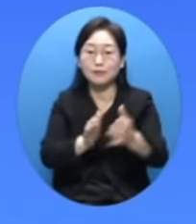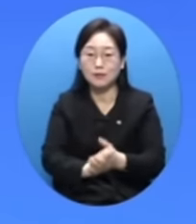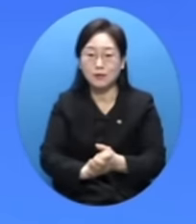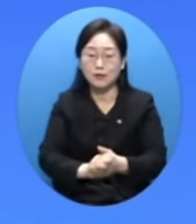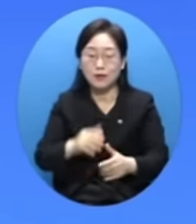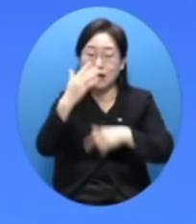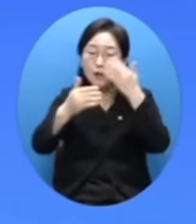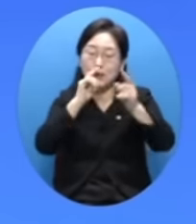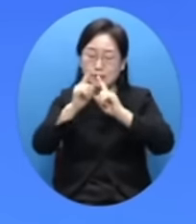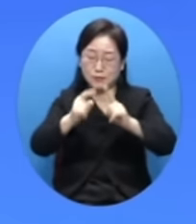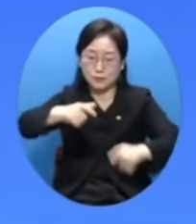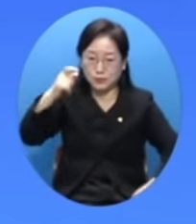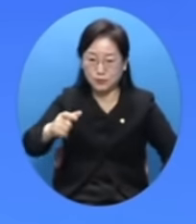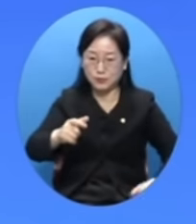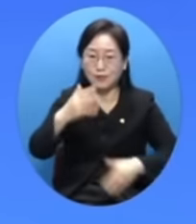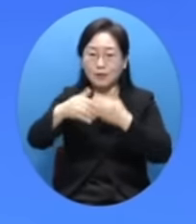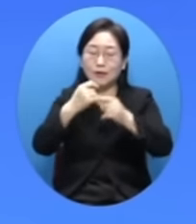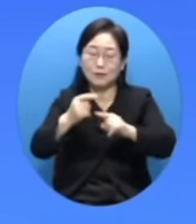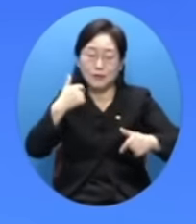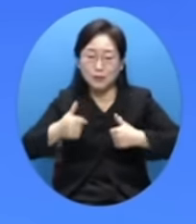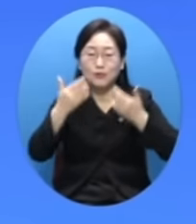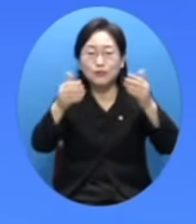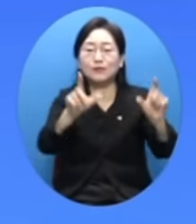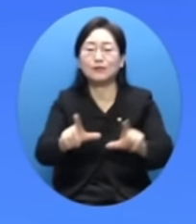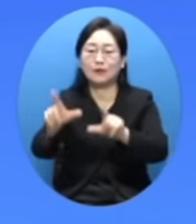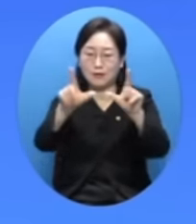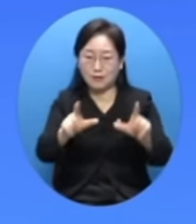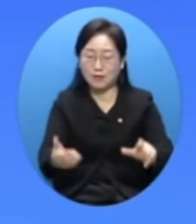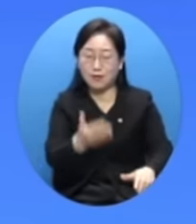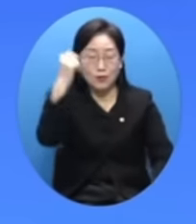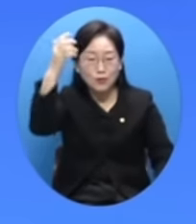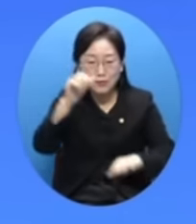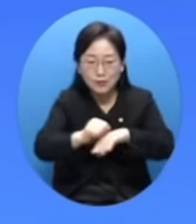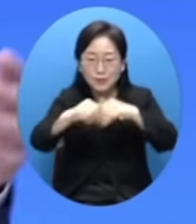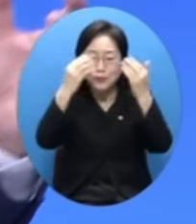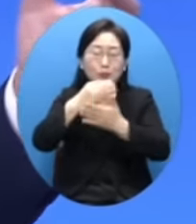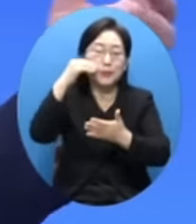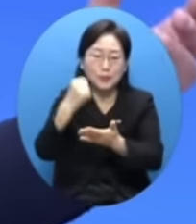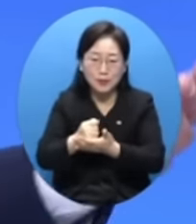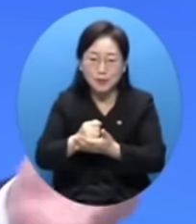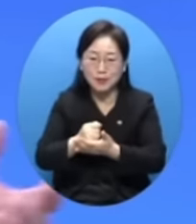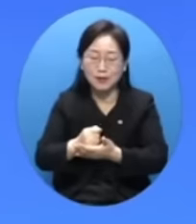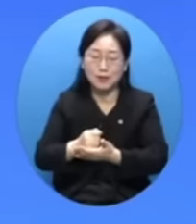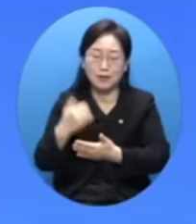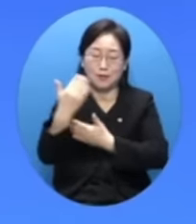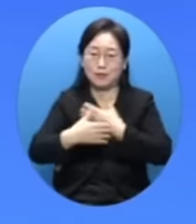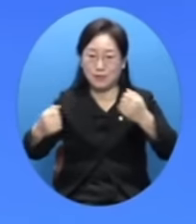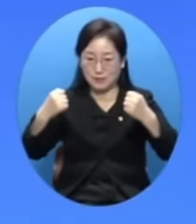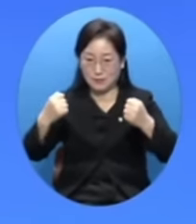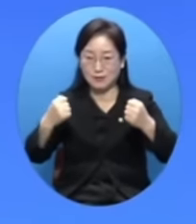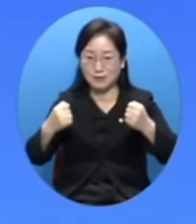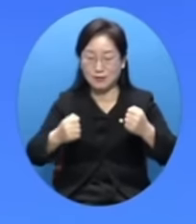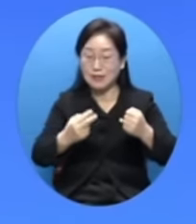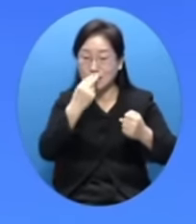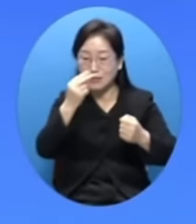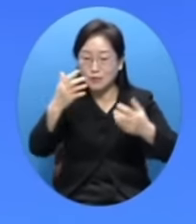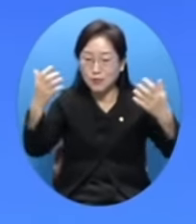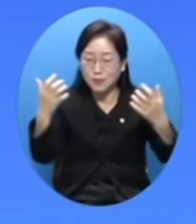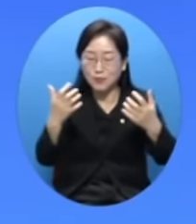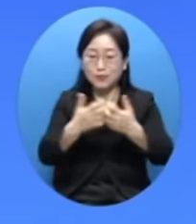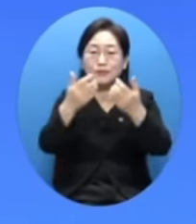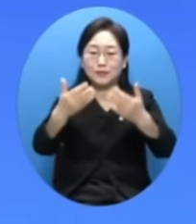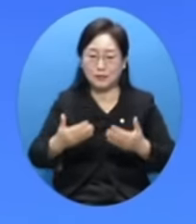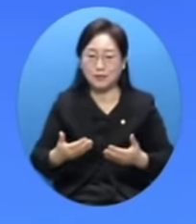구권에서서 하나님을 기쁘지 가는 삶을 살 살아감으로 여러분 영원히 잘되고 범사가 잘되며 강건하게 되고 생때 풍성이